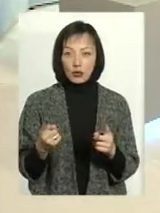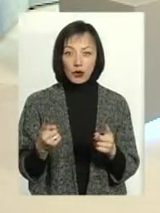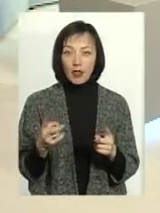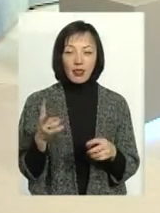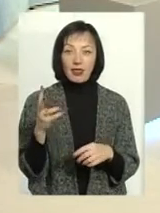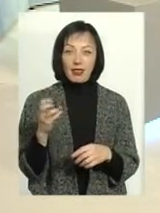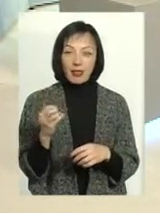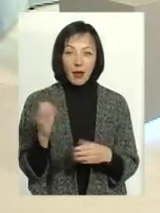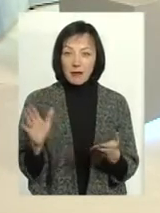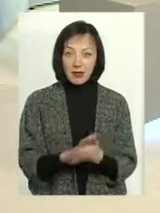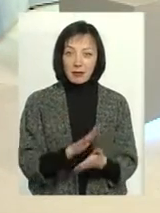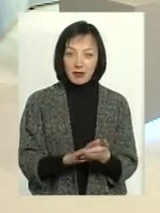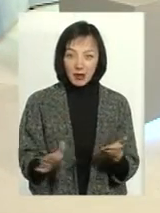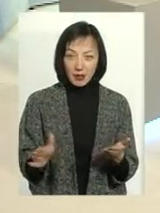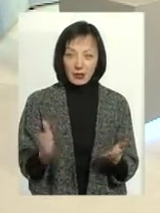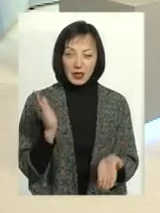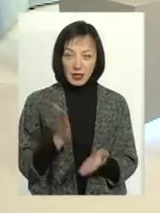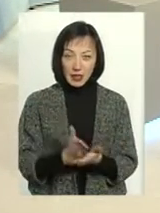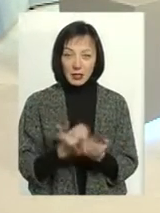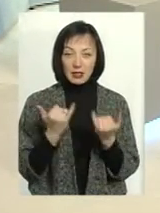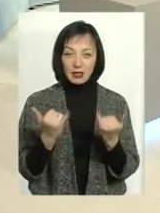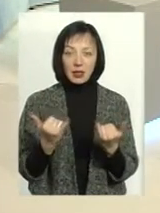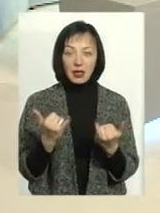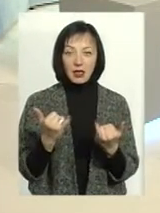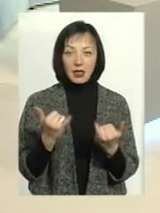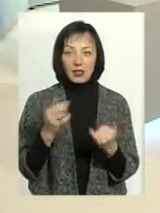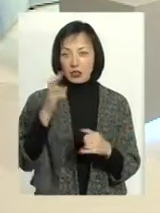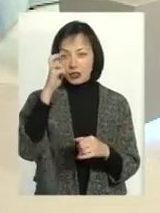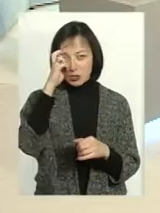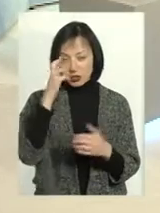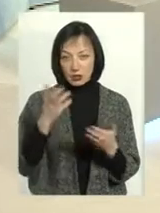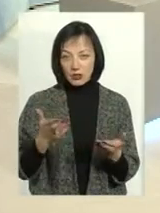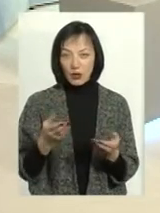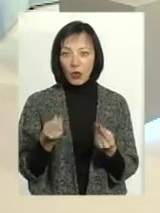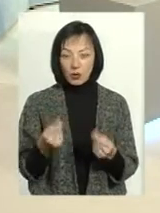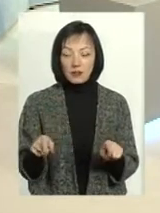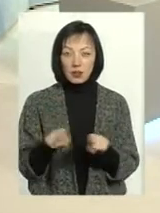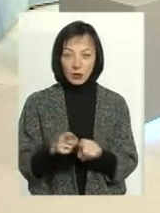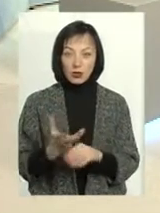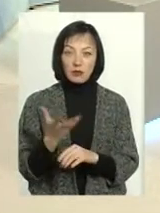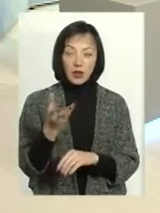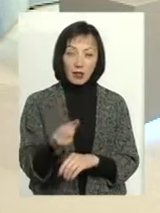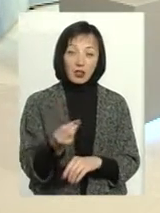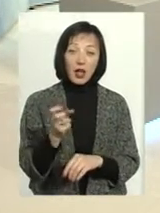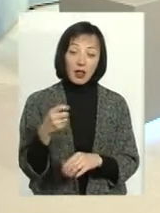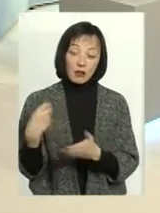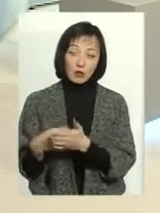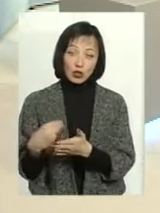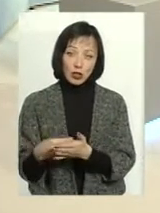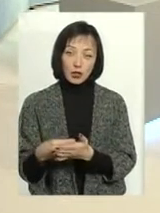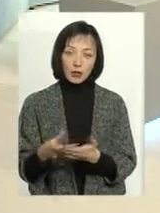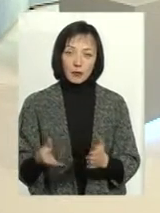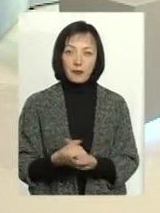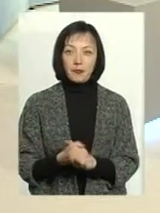є безоплатною це ж не безплатна допомога. Кошти все одно ж сплачуються, але з бюджету. Ну, з